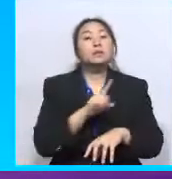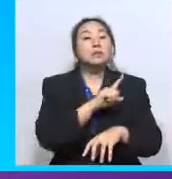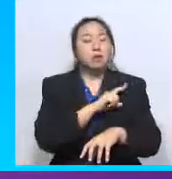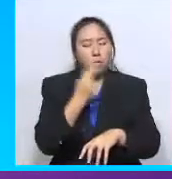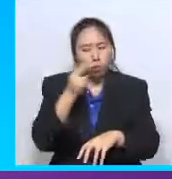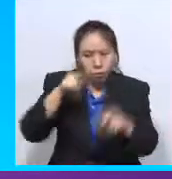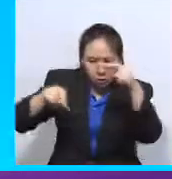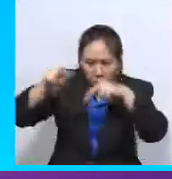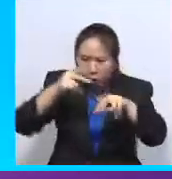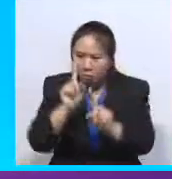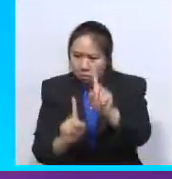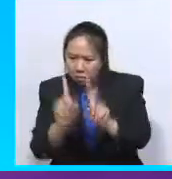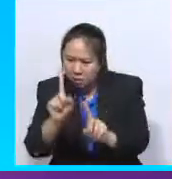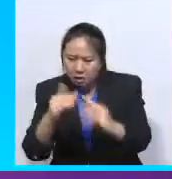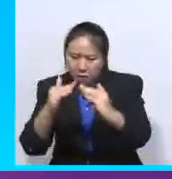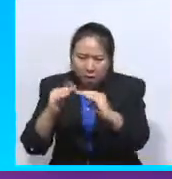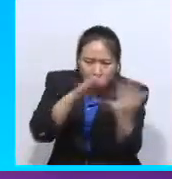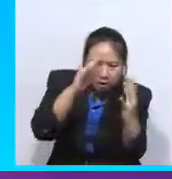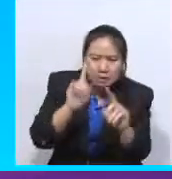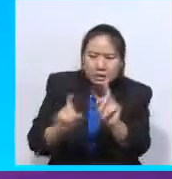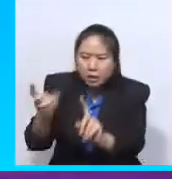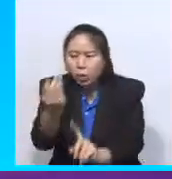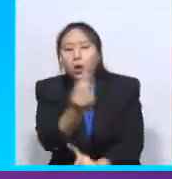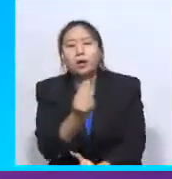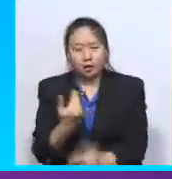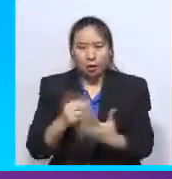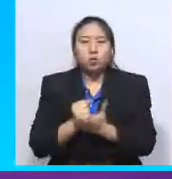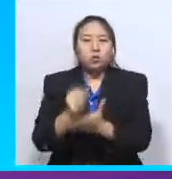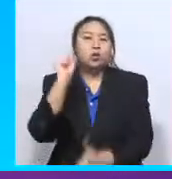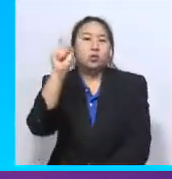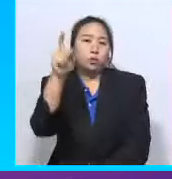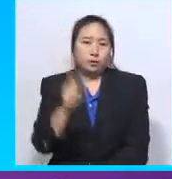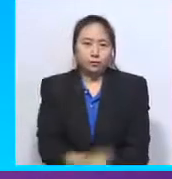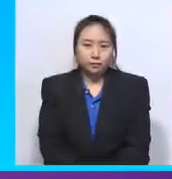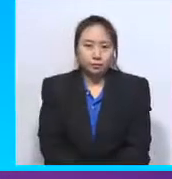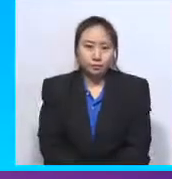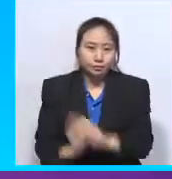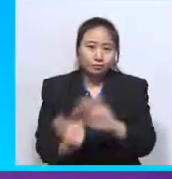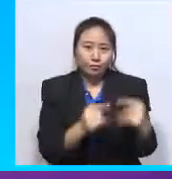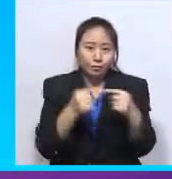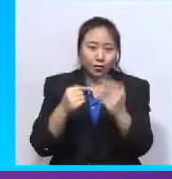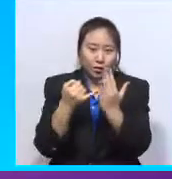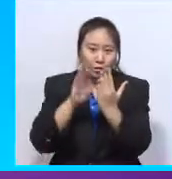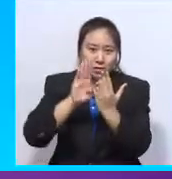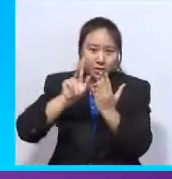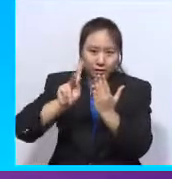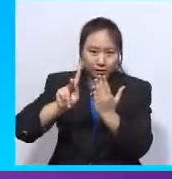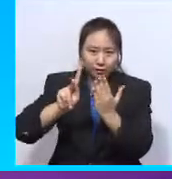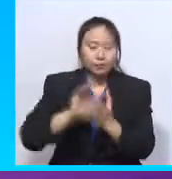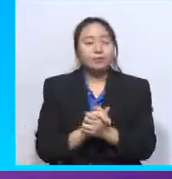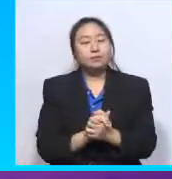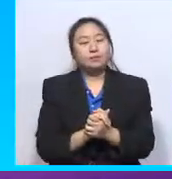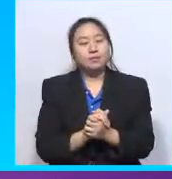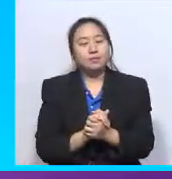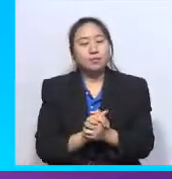ำรวจประเมินความเสียหายเพื่อให้การช่วยเหลืออย่างเร่งด่วนแล้วนะครับ ไปต่อกันที่จังหวัดบึงกาฬค่ะคุณผู้ชมพันเอกสุ